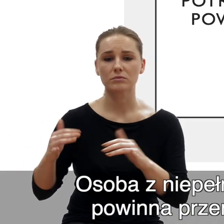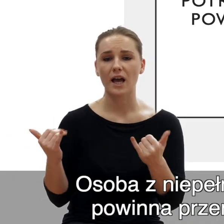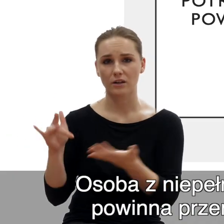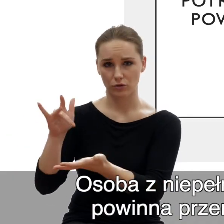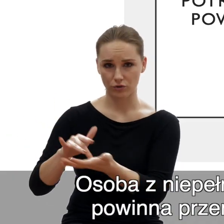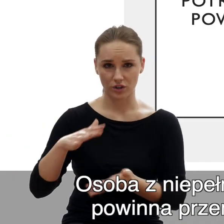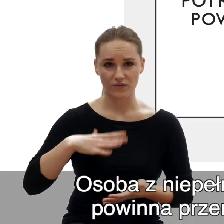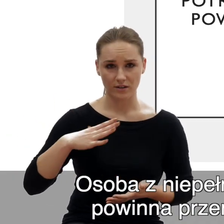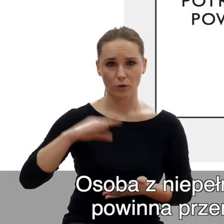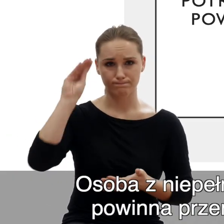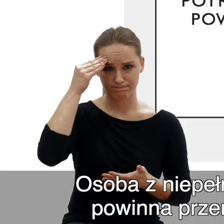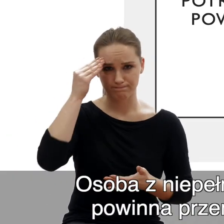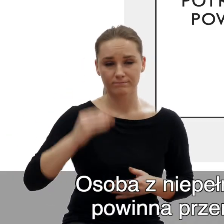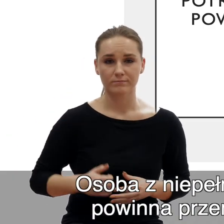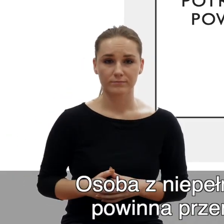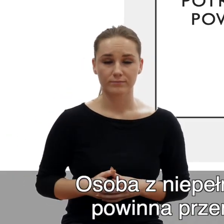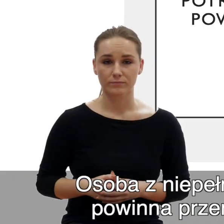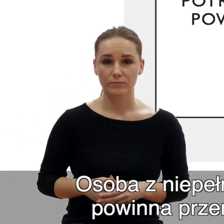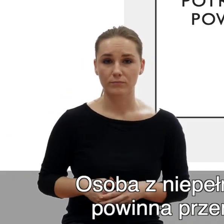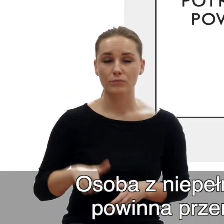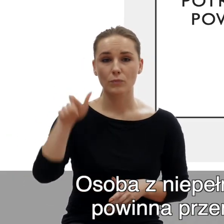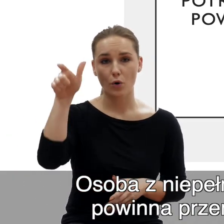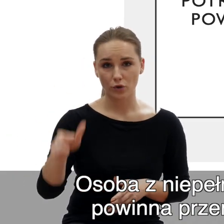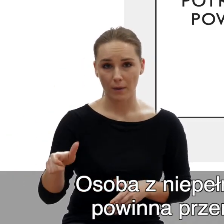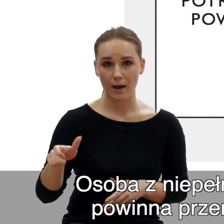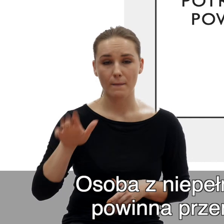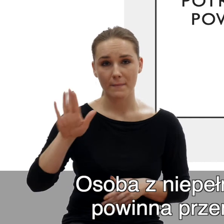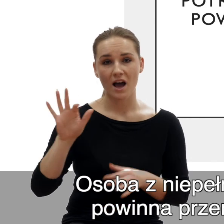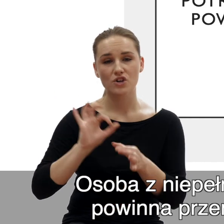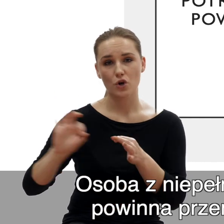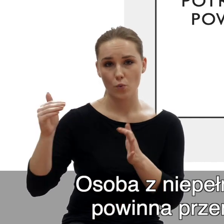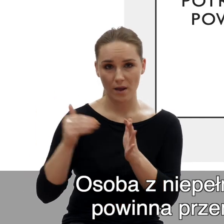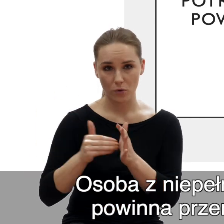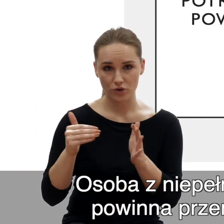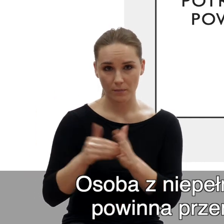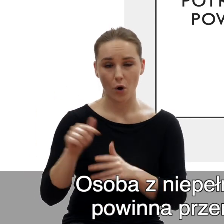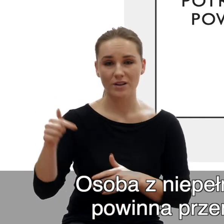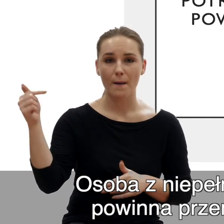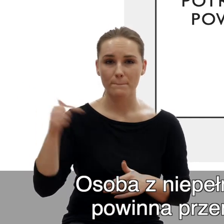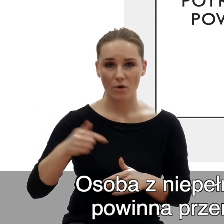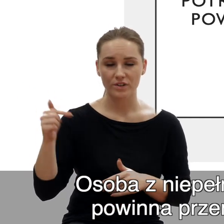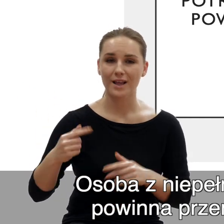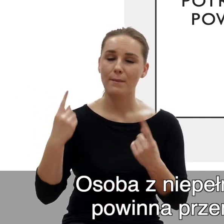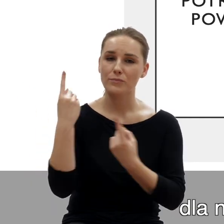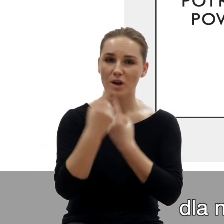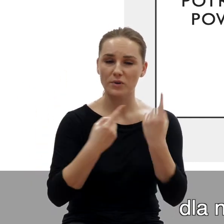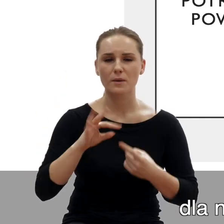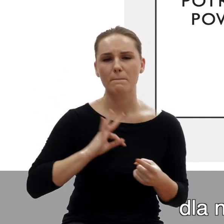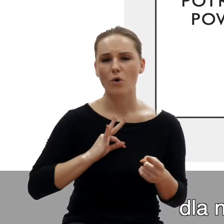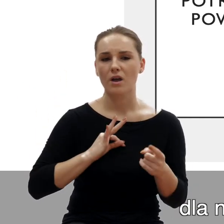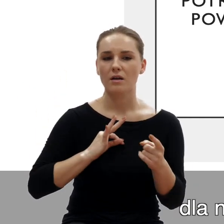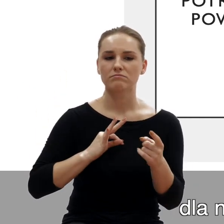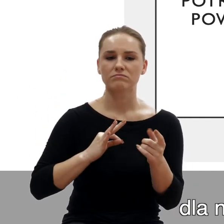z niepełnosprawnością, ze szczególnymi potrzebami, powinna przemyśleć swoje oczekiwania i swoje potrzeby, jeśli chodzi